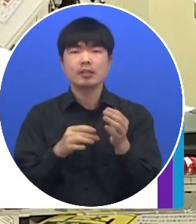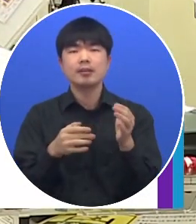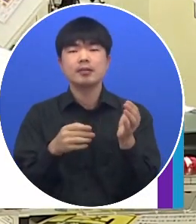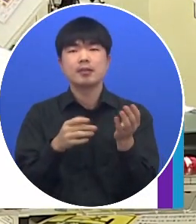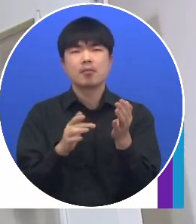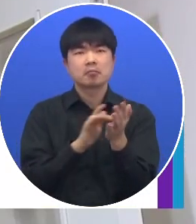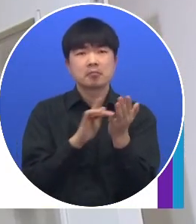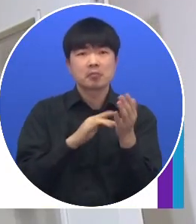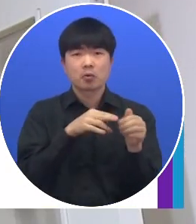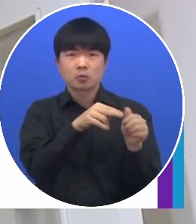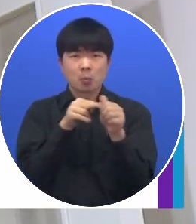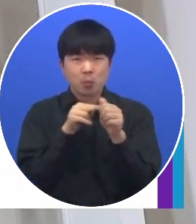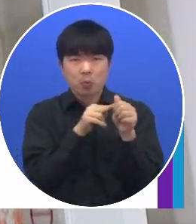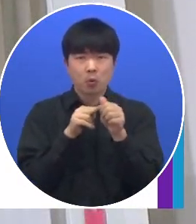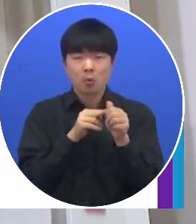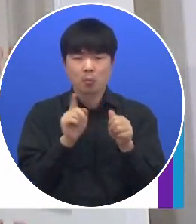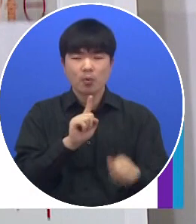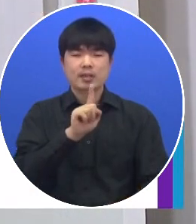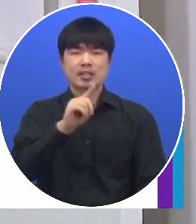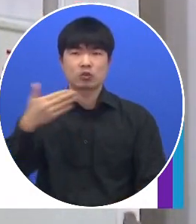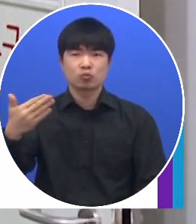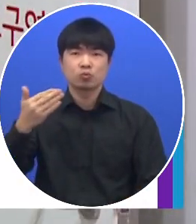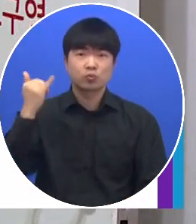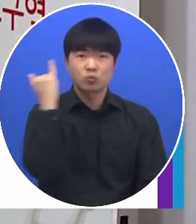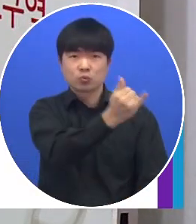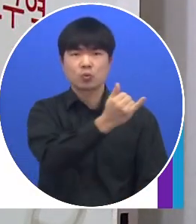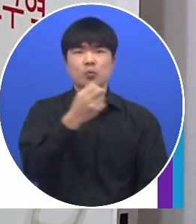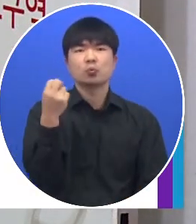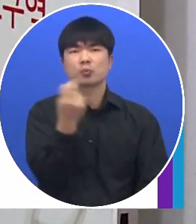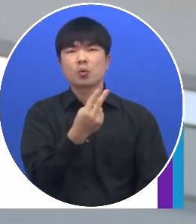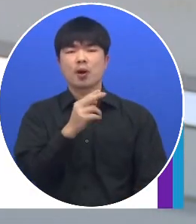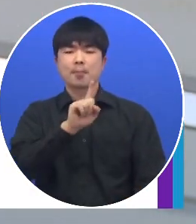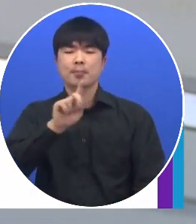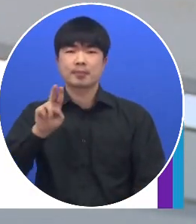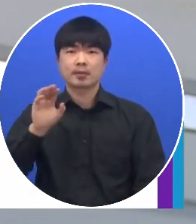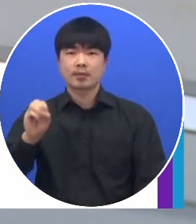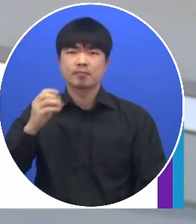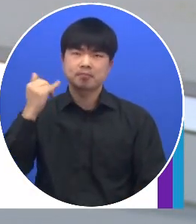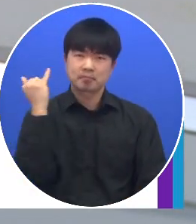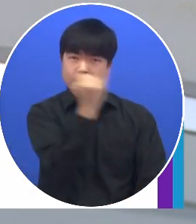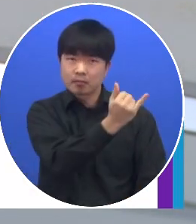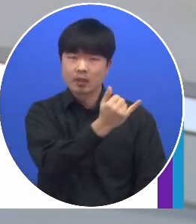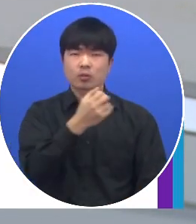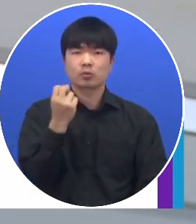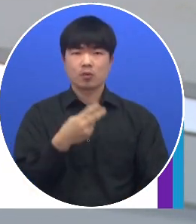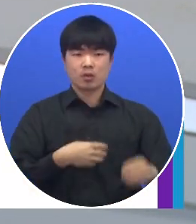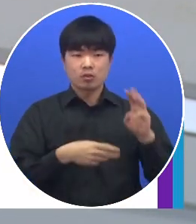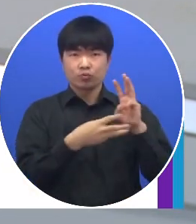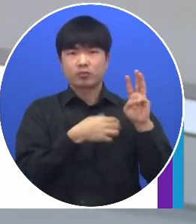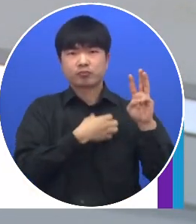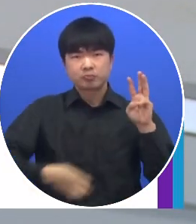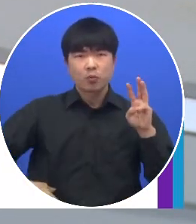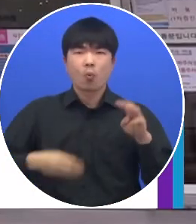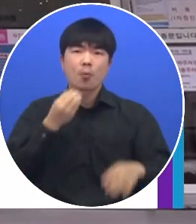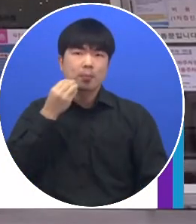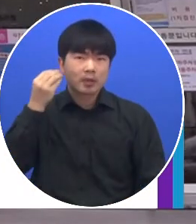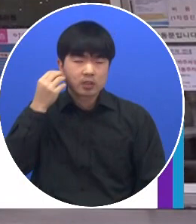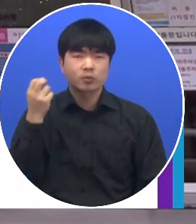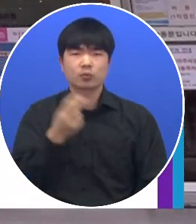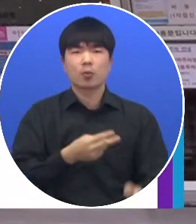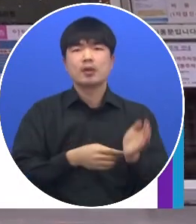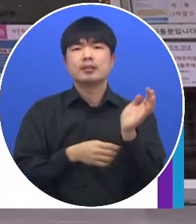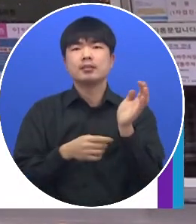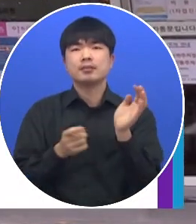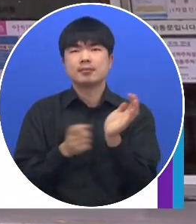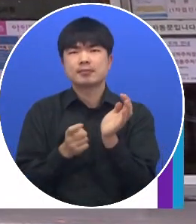어플리케이션부터 119 구급상황 관리센터 및 120다산콜센터 전화 중랑구청 홈페이지와